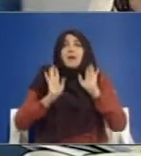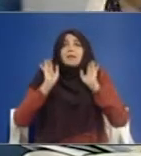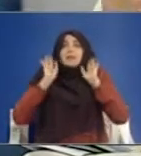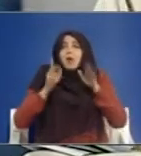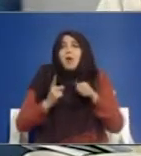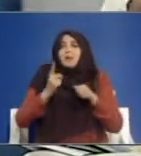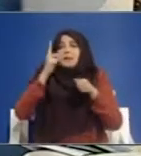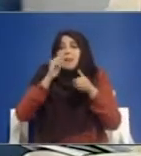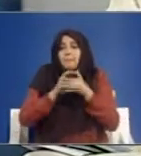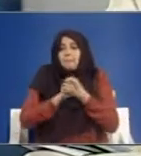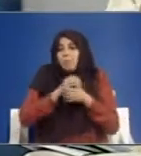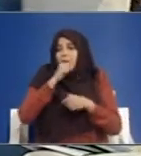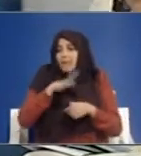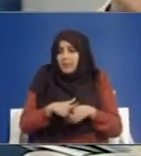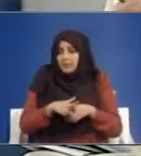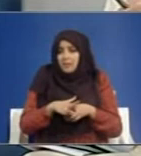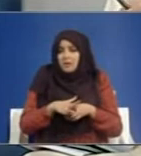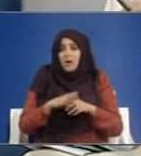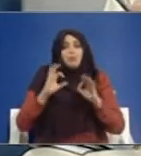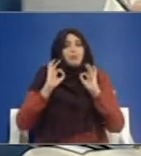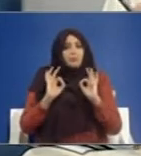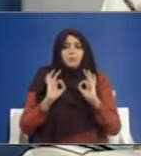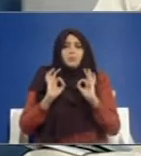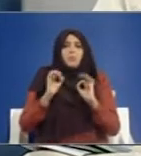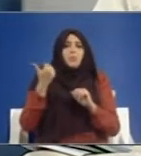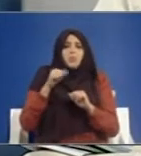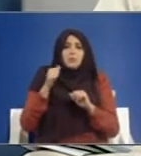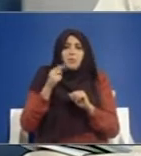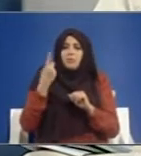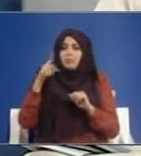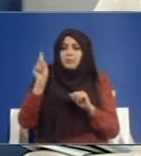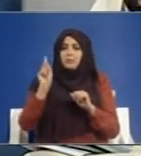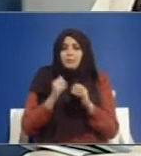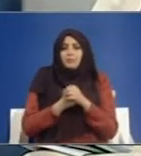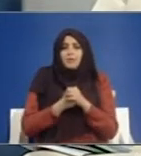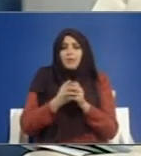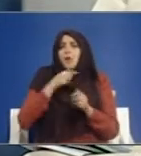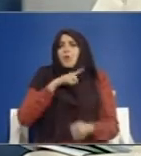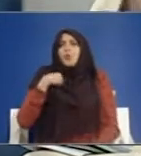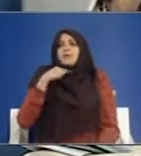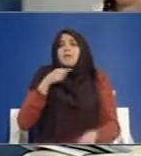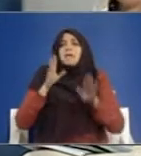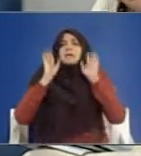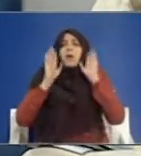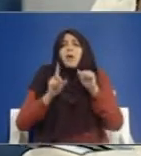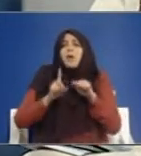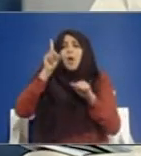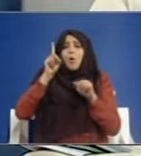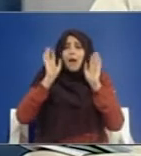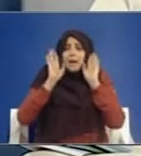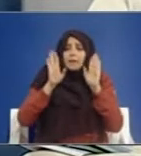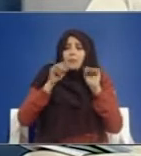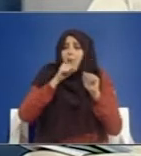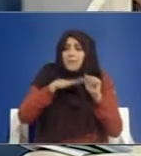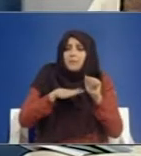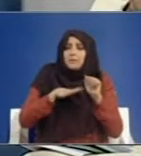حقيقة الصلاة وحقيقة السلام على رسول الله صلى الله عليه وسلم احنا نقول صلى الله عليه وسلم، أنا سمعنا ذكره وقلنا صلى الله عليه